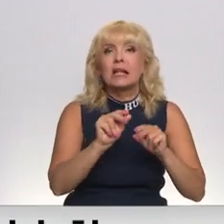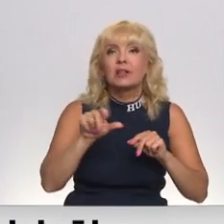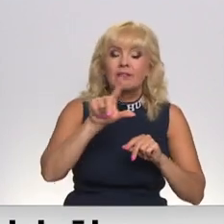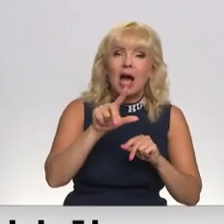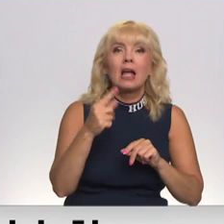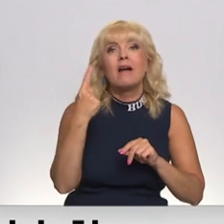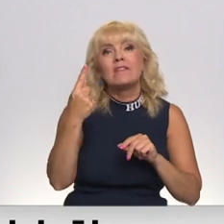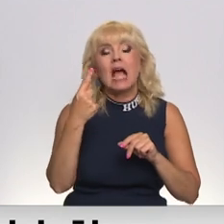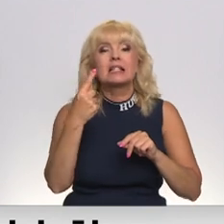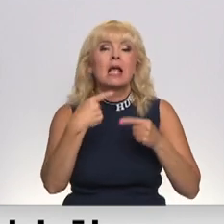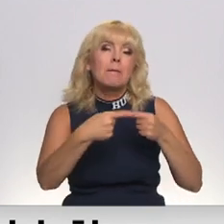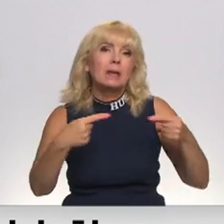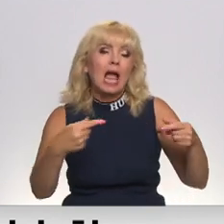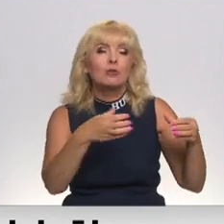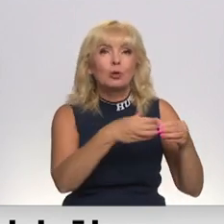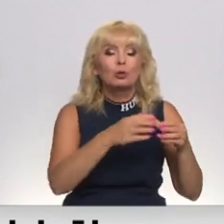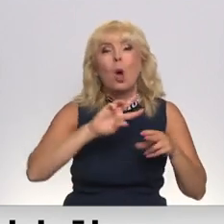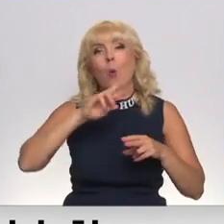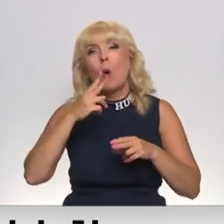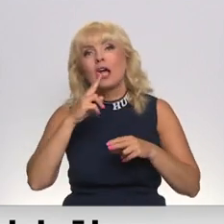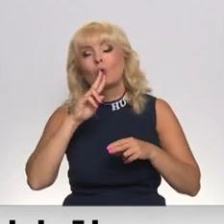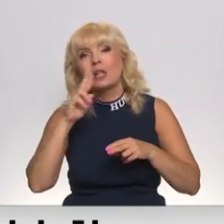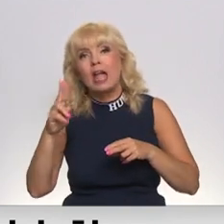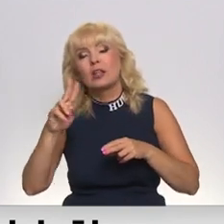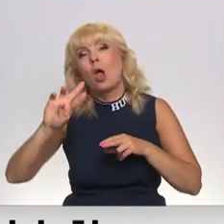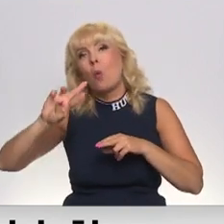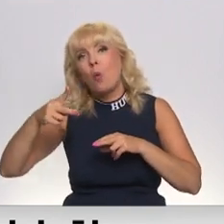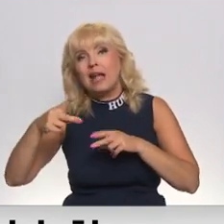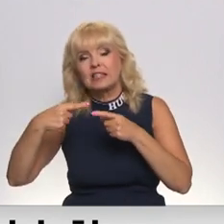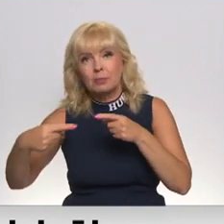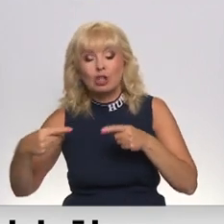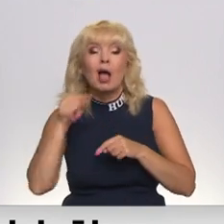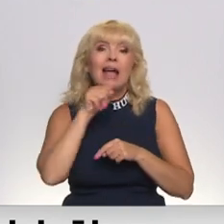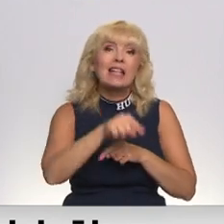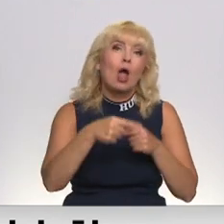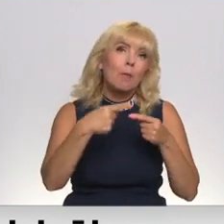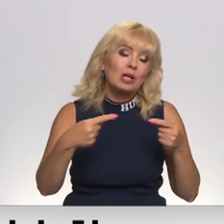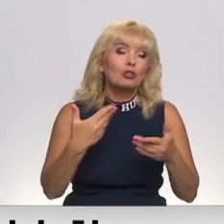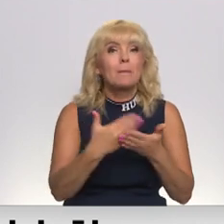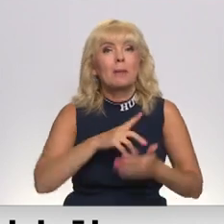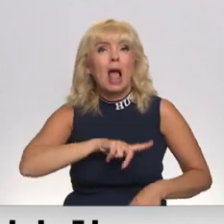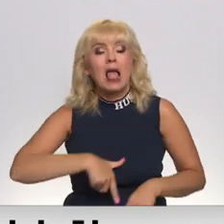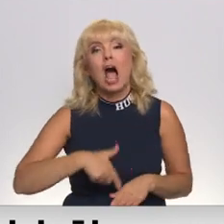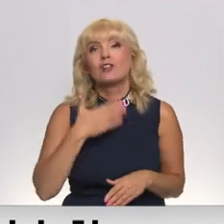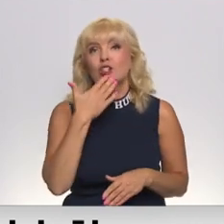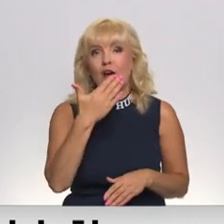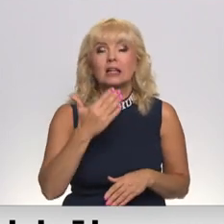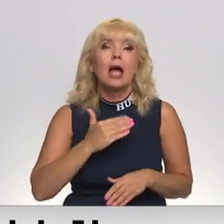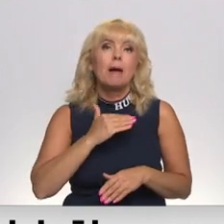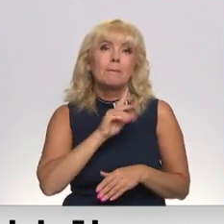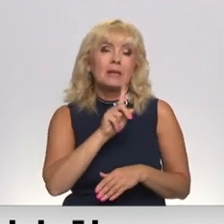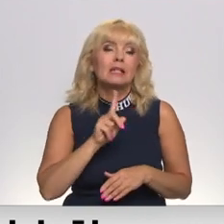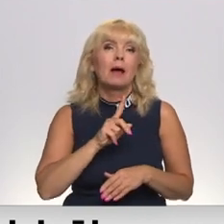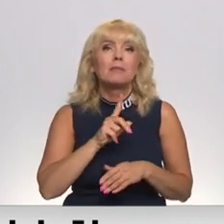Viens priekšmetu grupas, kādu citu nedēļu, otrs. Tajos priekšmetos, nu kā piemēram latviešu valodu, kur ir pietiekam arī